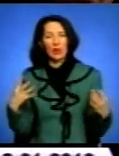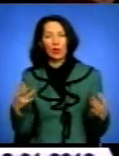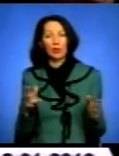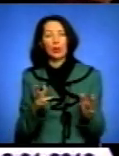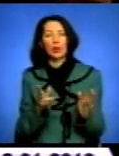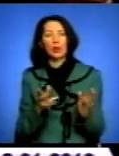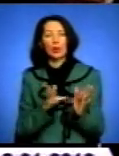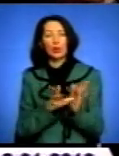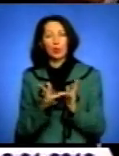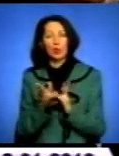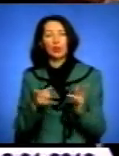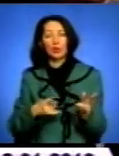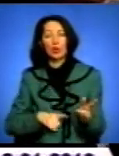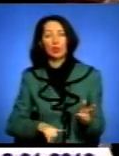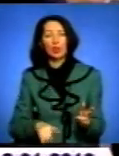Христос народився.